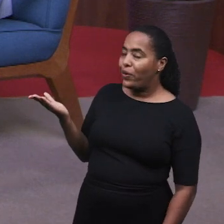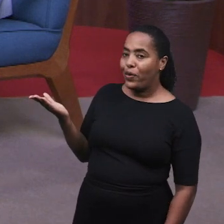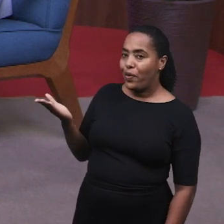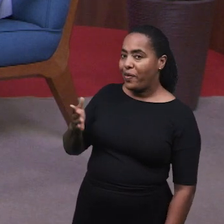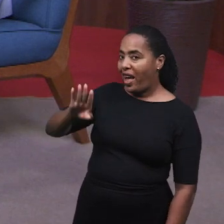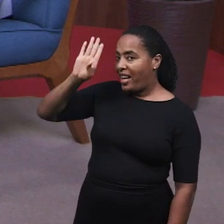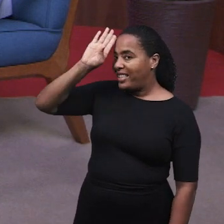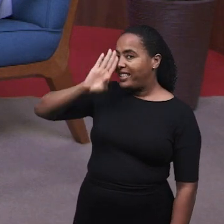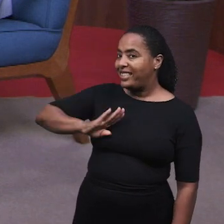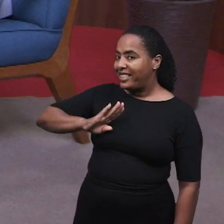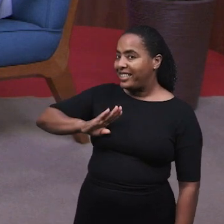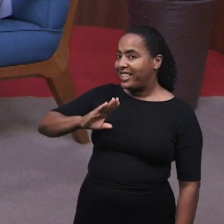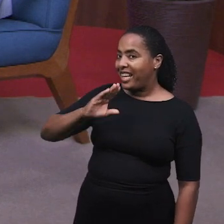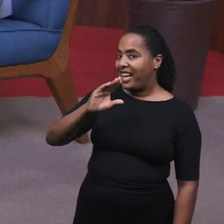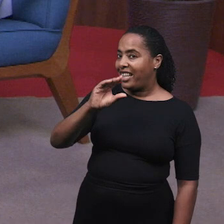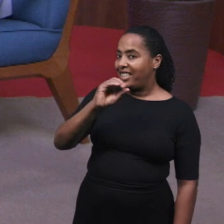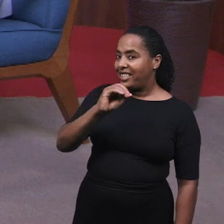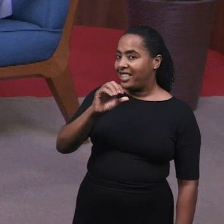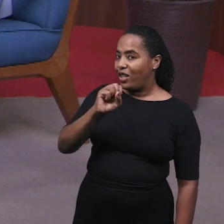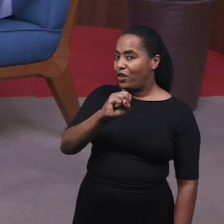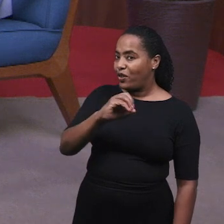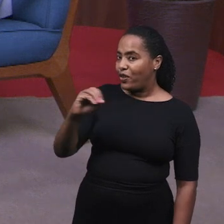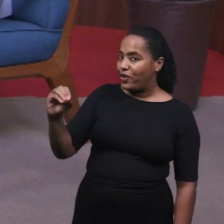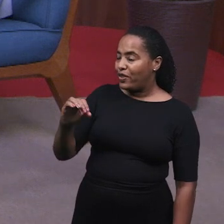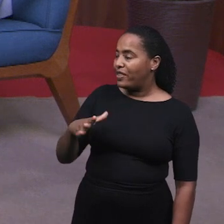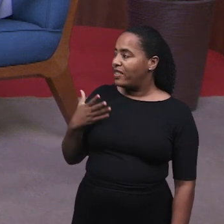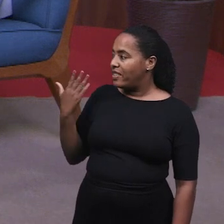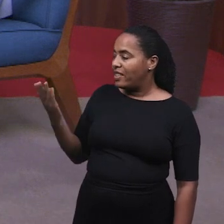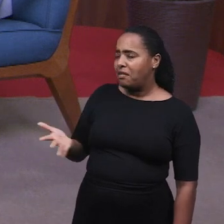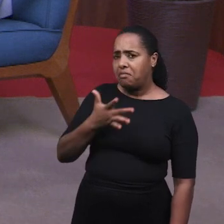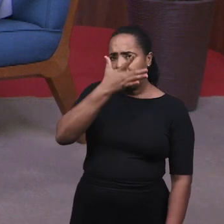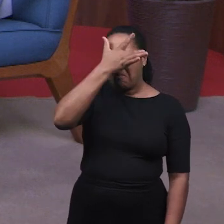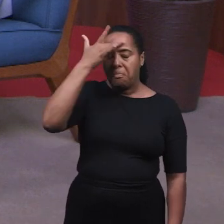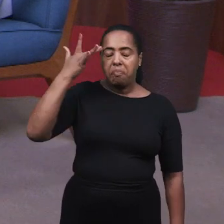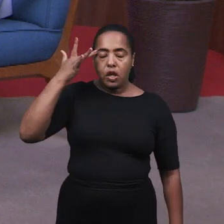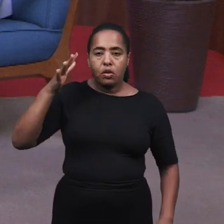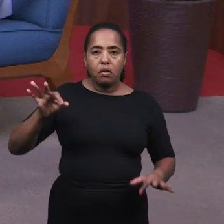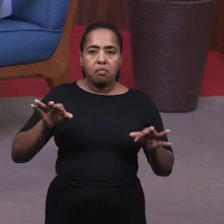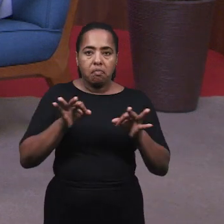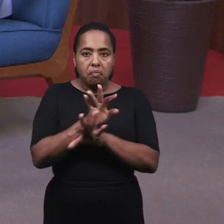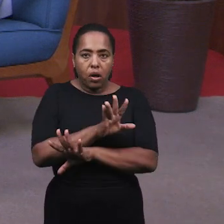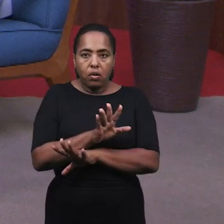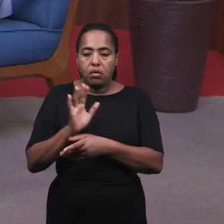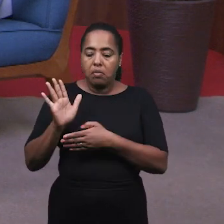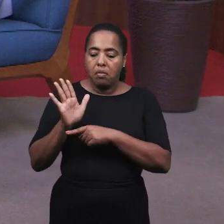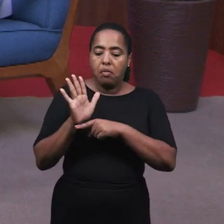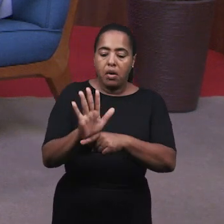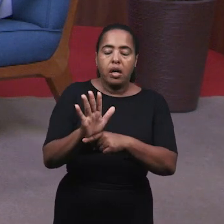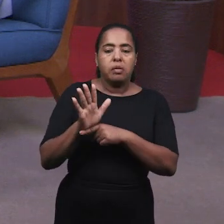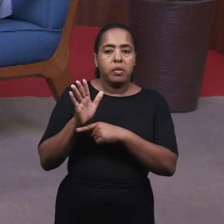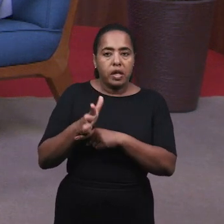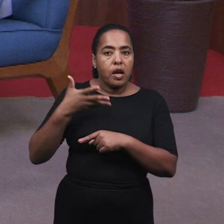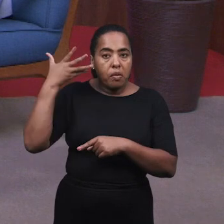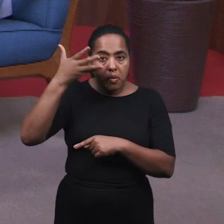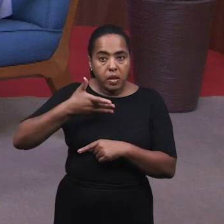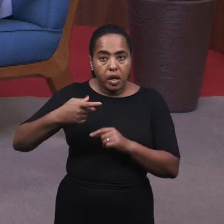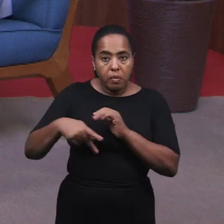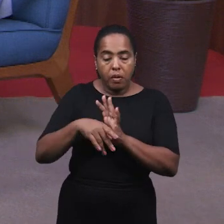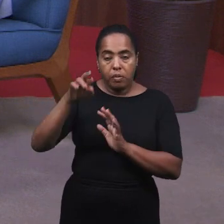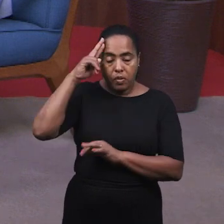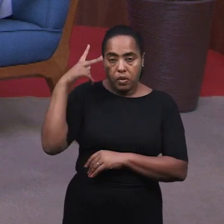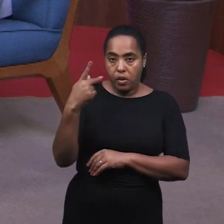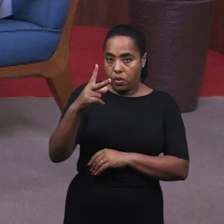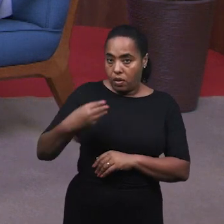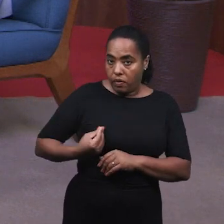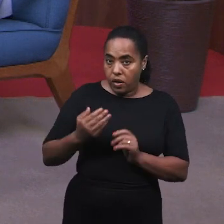avez besoin à ce numéro qui apparaît à l'écran 0800 707 376. Quelqu'un va vous répondre pour